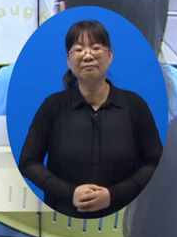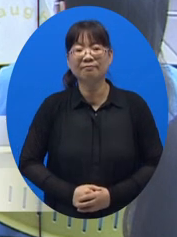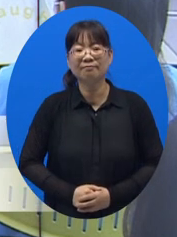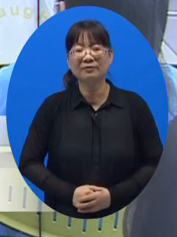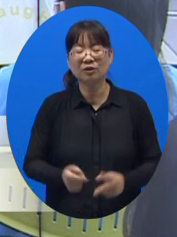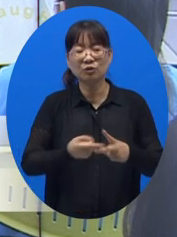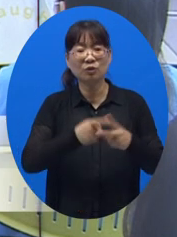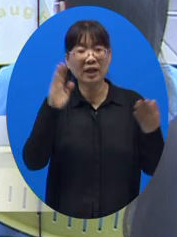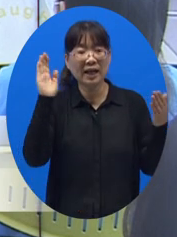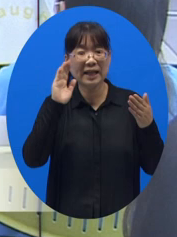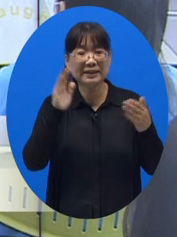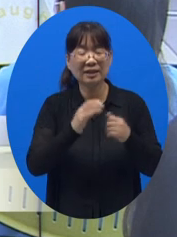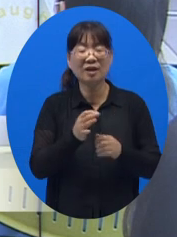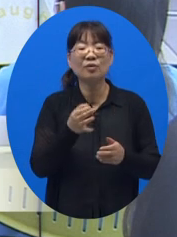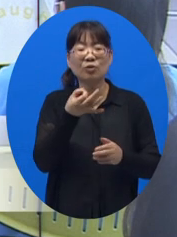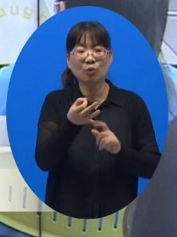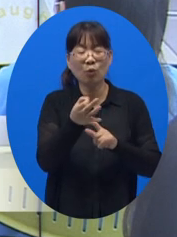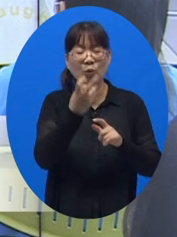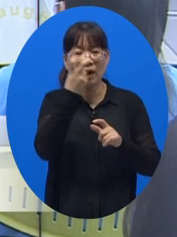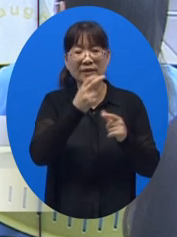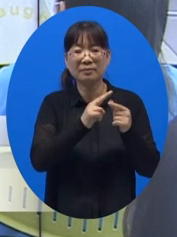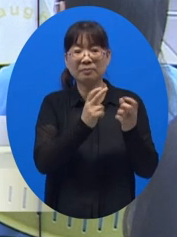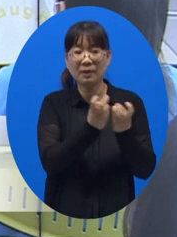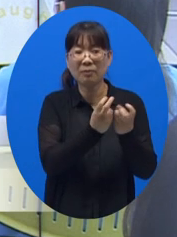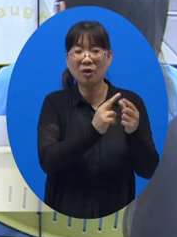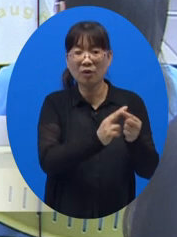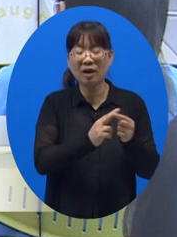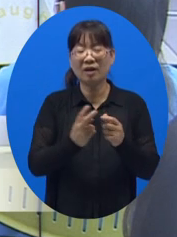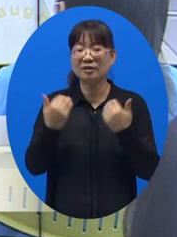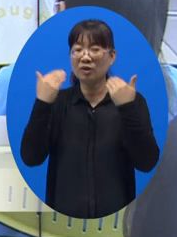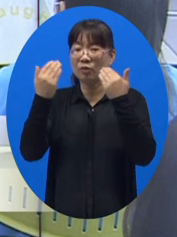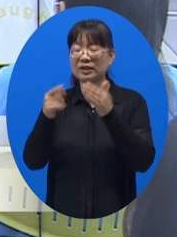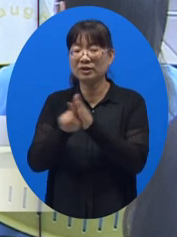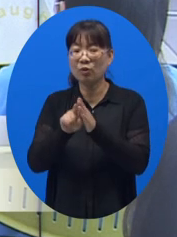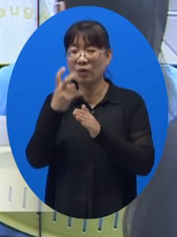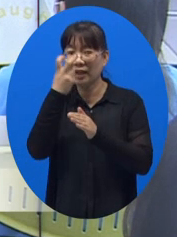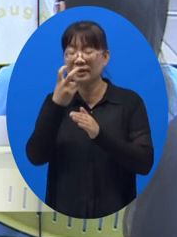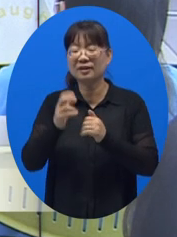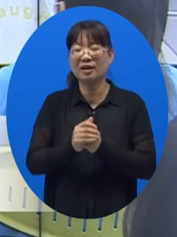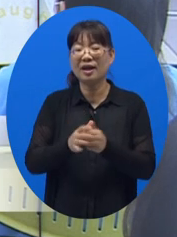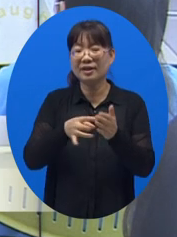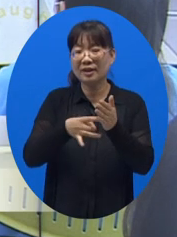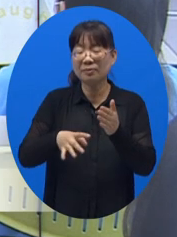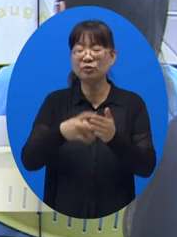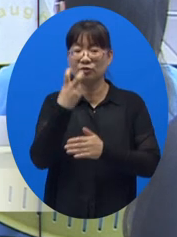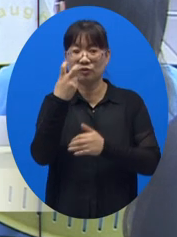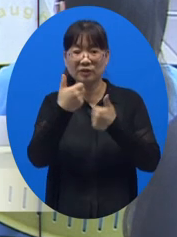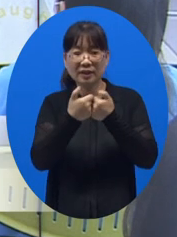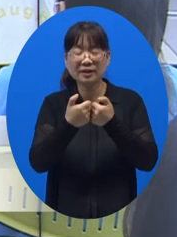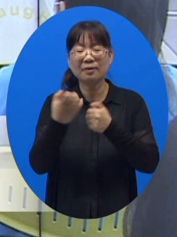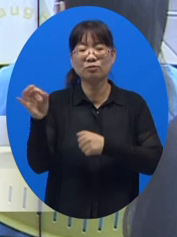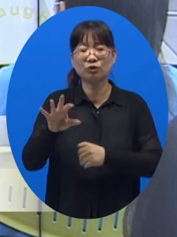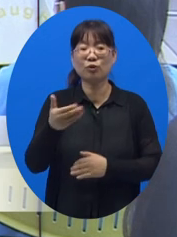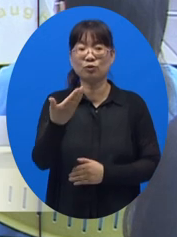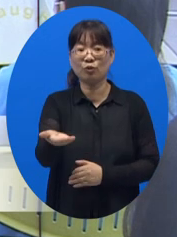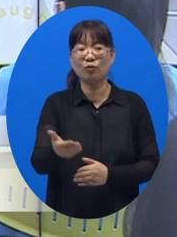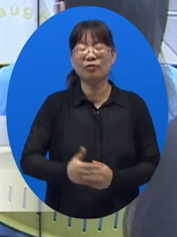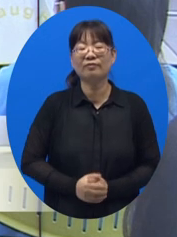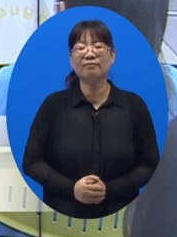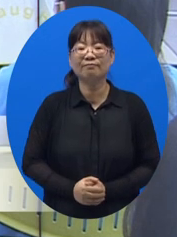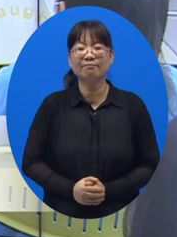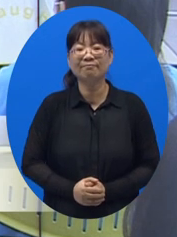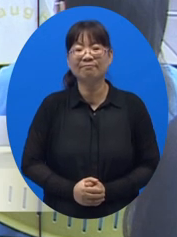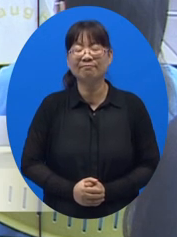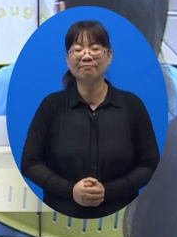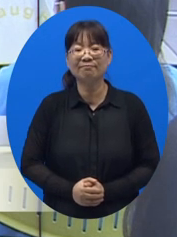있습니다. 초등학생의 용돈관리법부터 성인을 위한 신용관리법 교육과 채무상담까지 무료로 해줍니다.